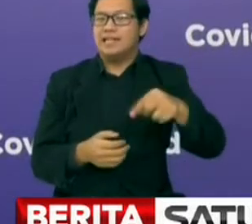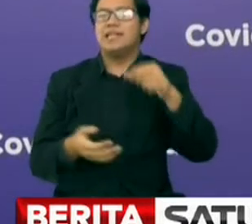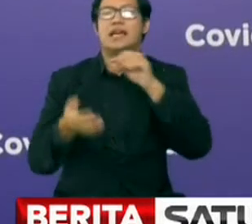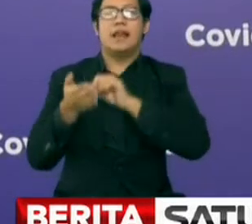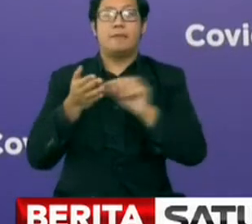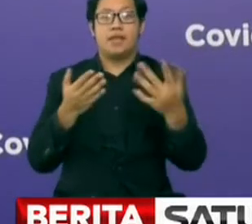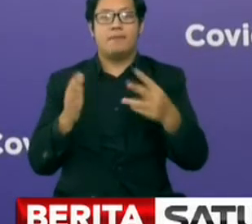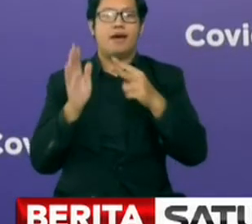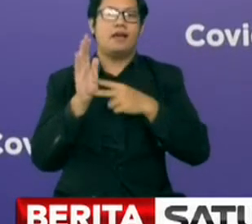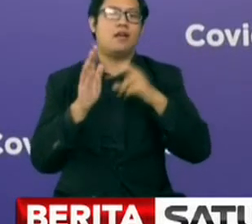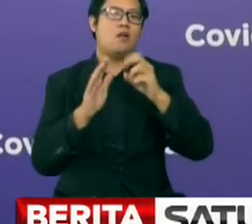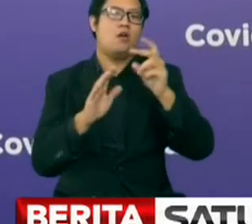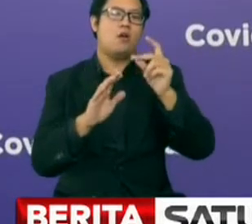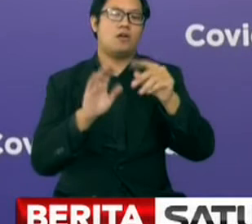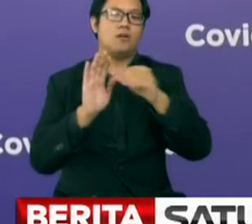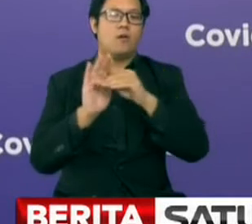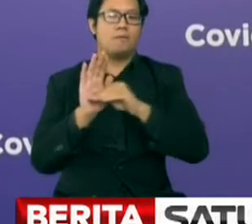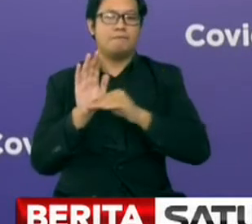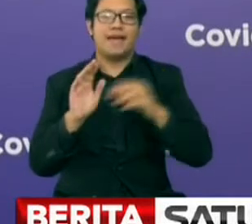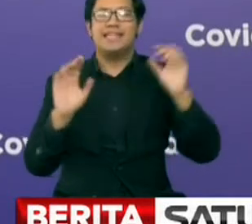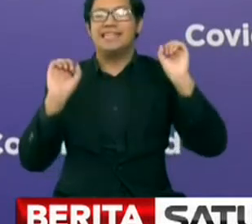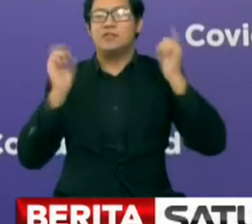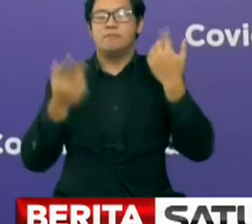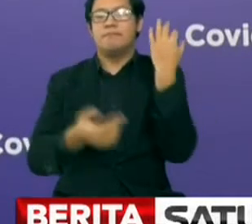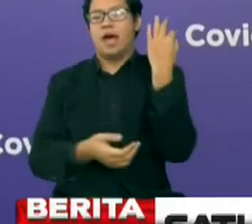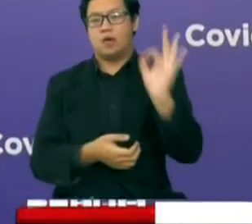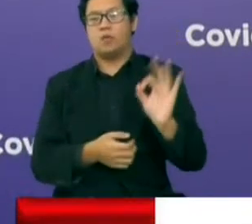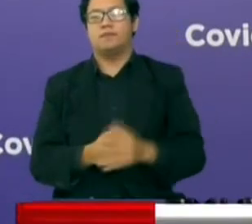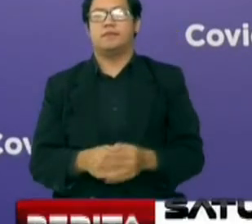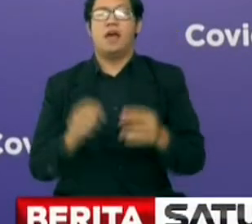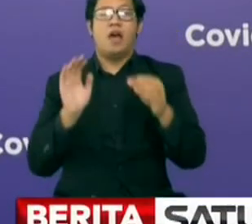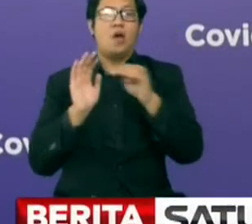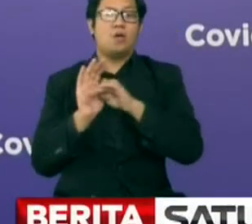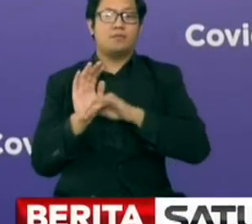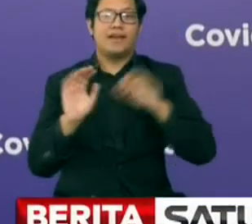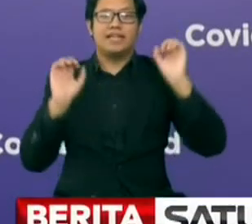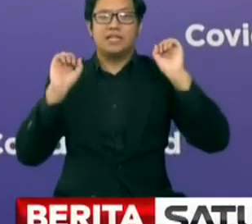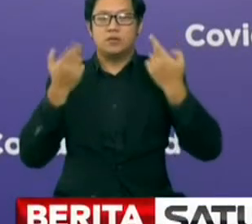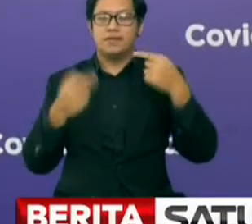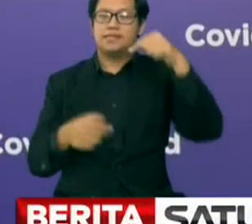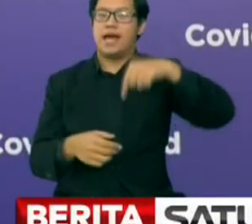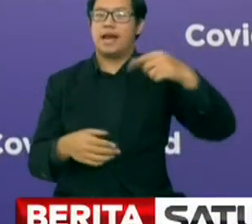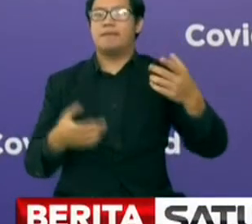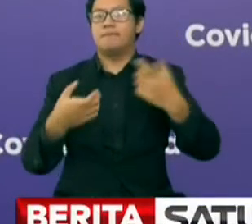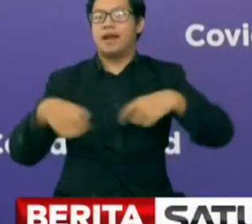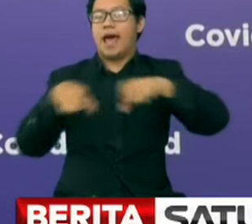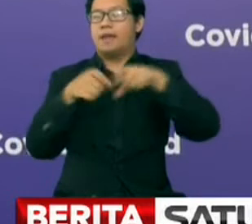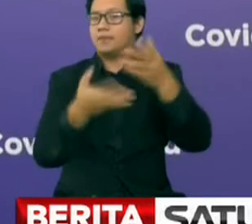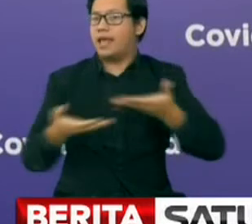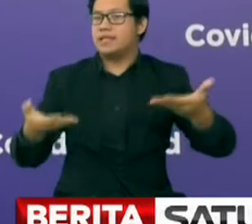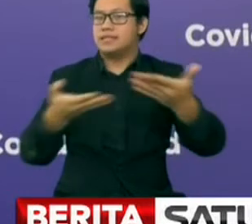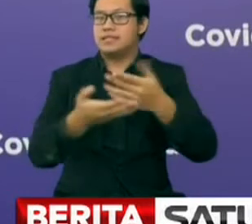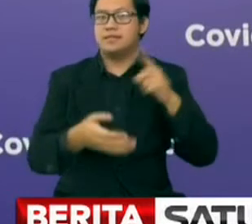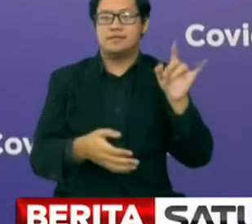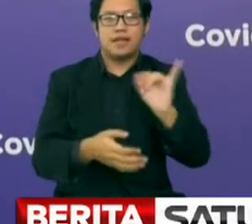dengan norma hidup yang baru norma hidup yang sekarang beradaptasi dengan situasi